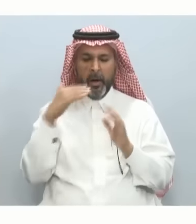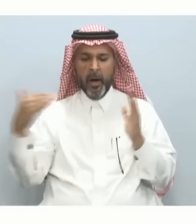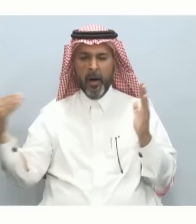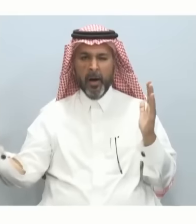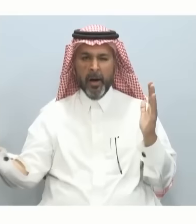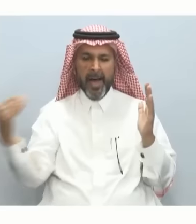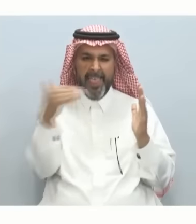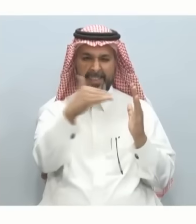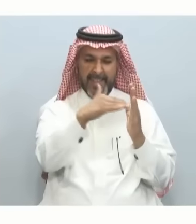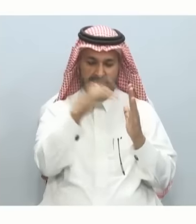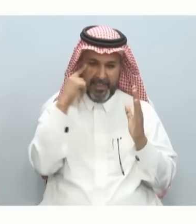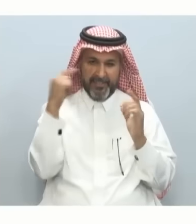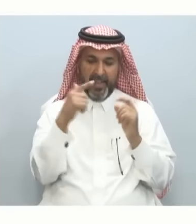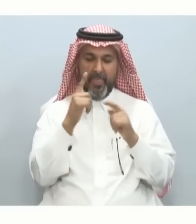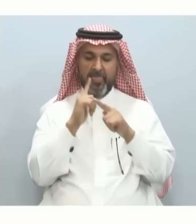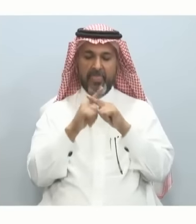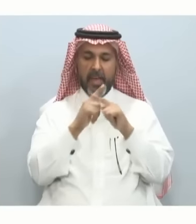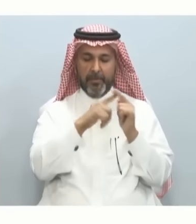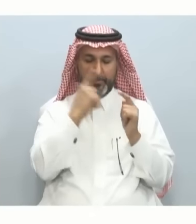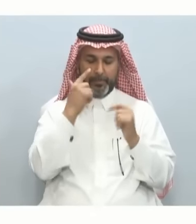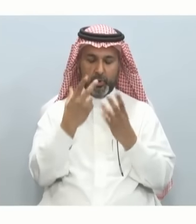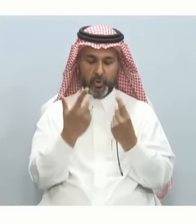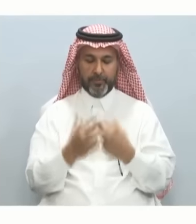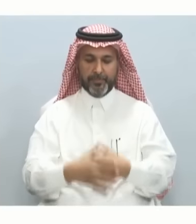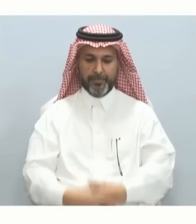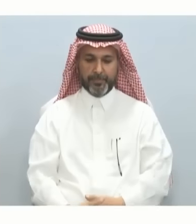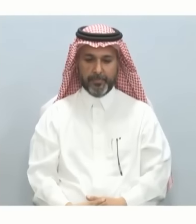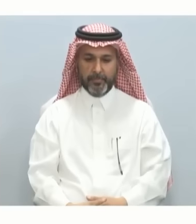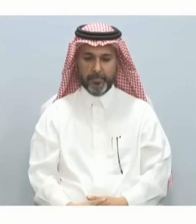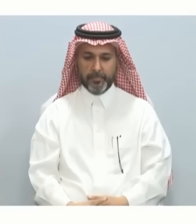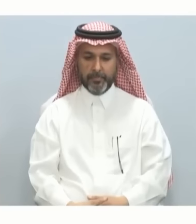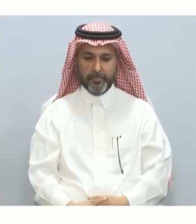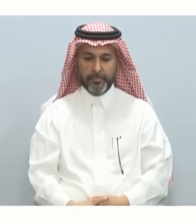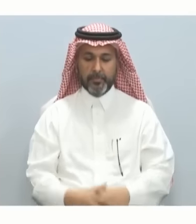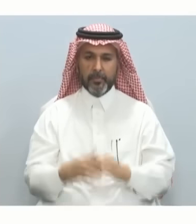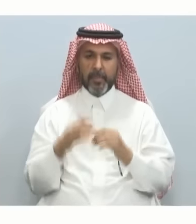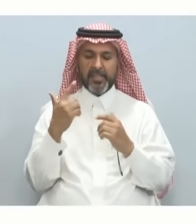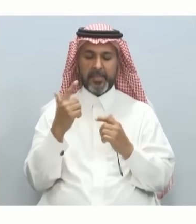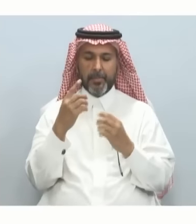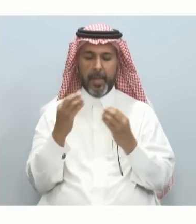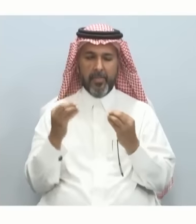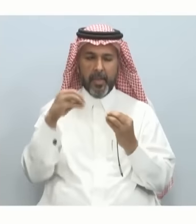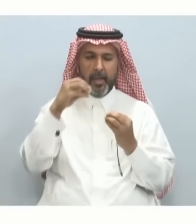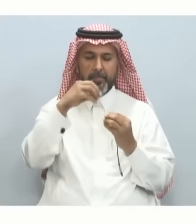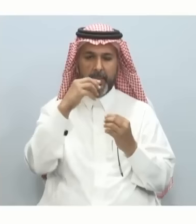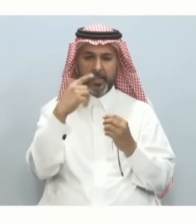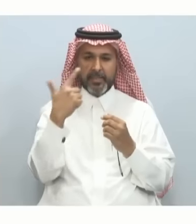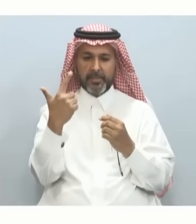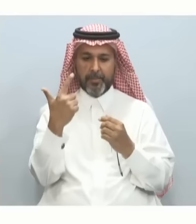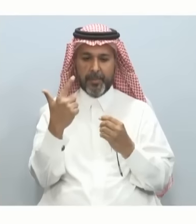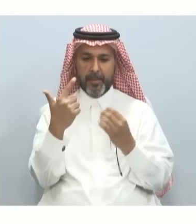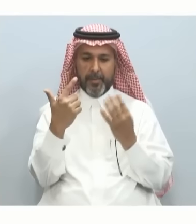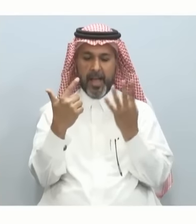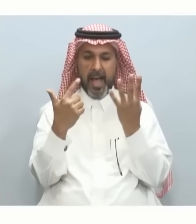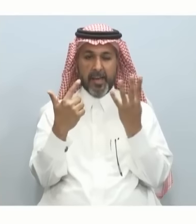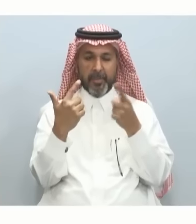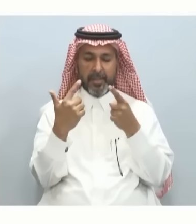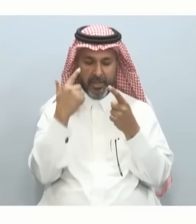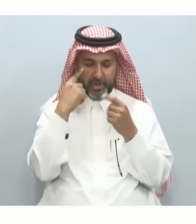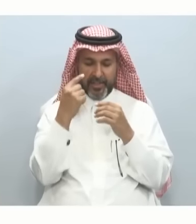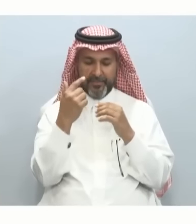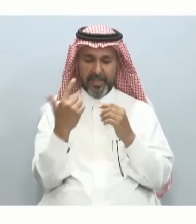العدد سبعه اذا الاعداد التي موجوده هنا ابنائه كلها مضاعفات العدد سبعه سبعه 14